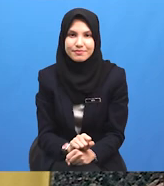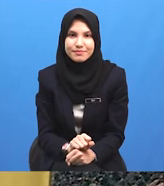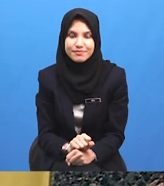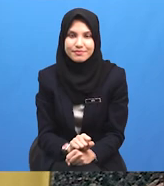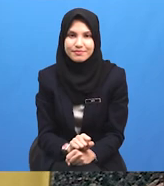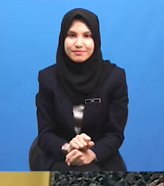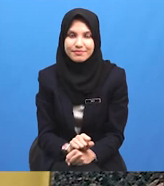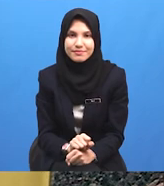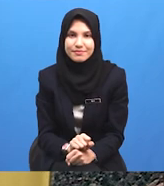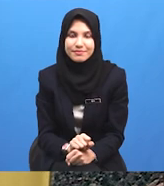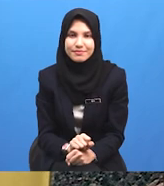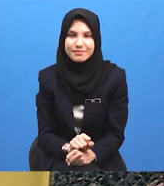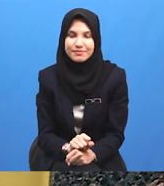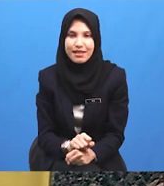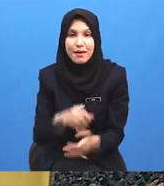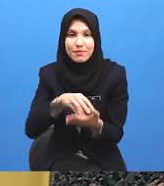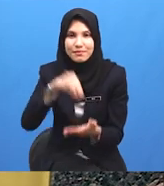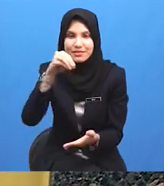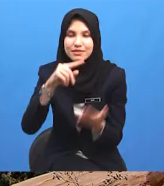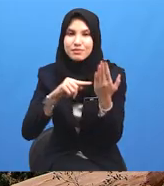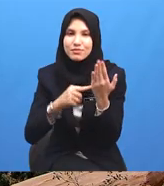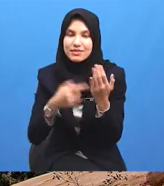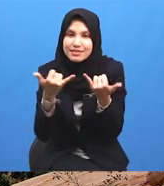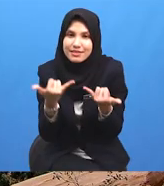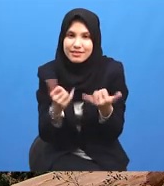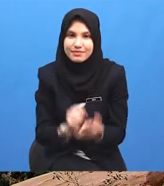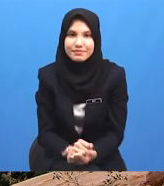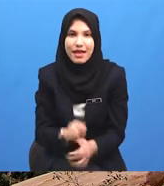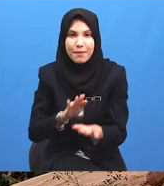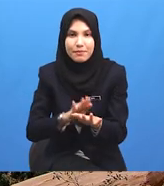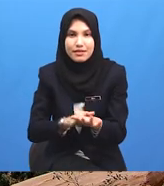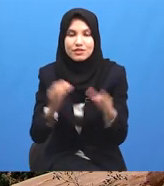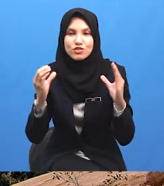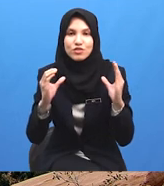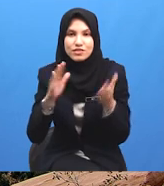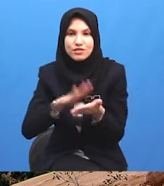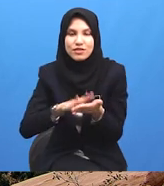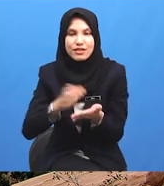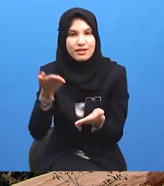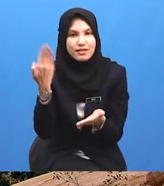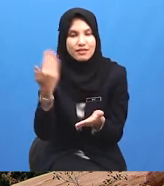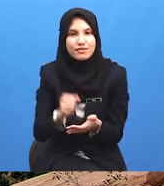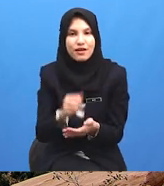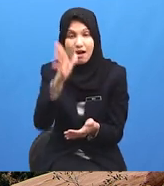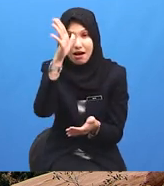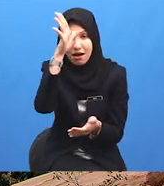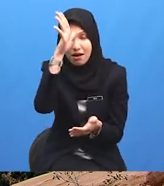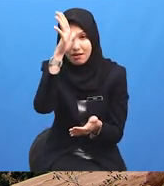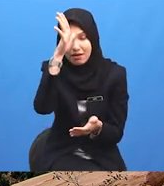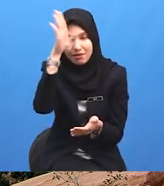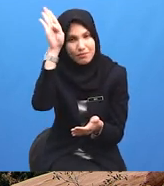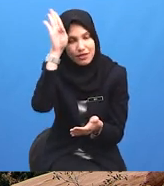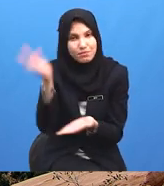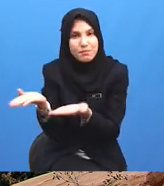Sesi pembelajaran akan bermula sekarang. Jom. Pada cuti sekolah yang lalu, Ayah Badrul membawa